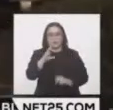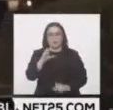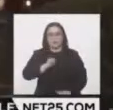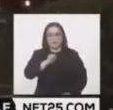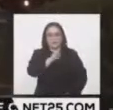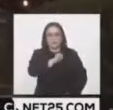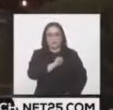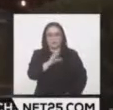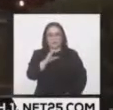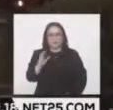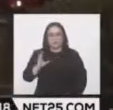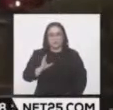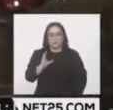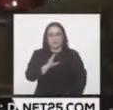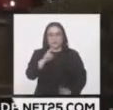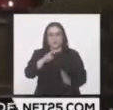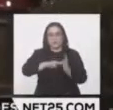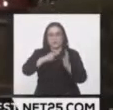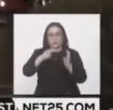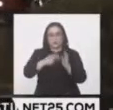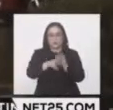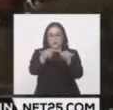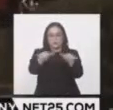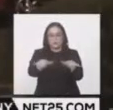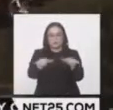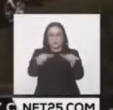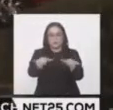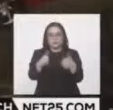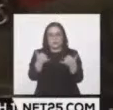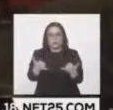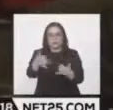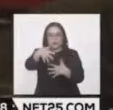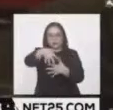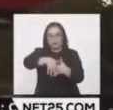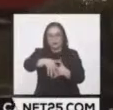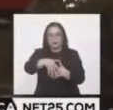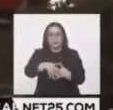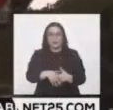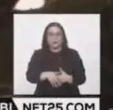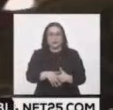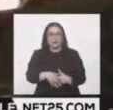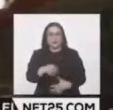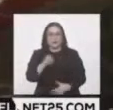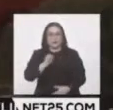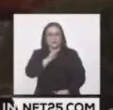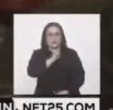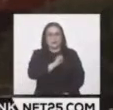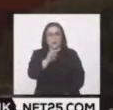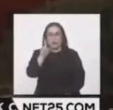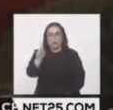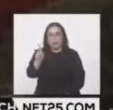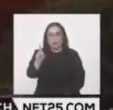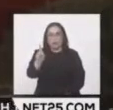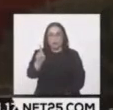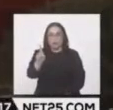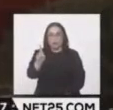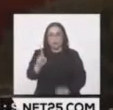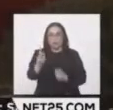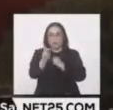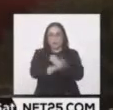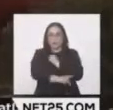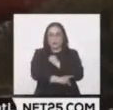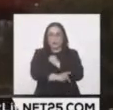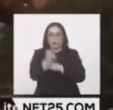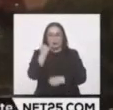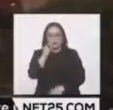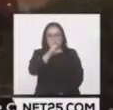yan ay nahulug mananatili dito sa kulungan sa senado ang isa sa mga ipin contempt ng senado na yan